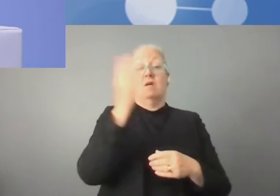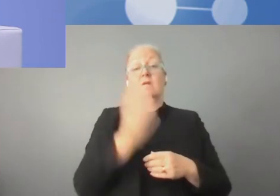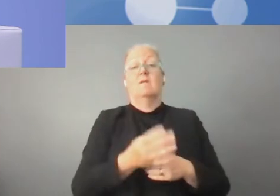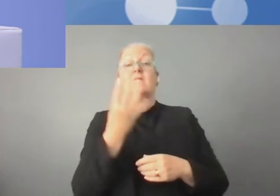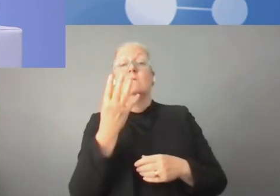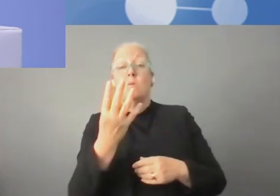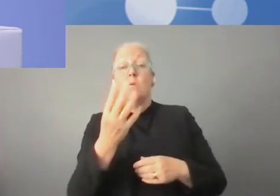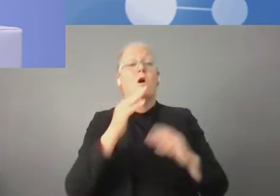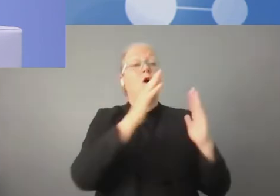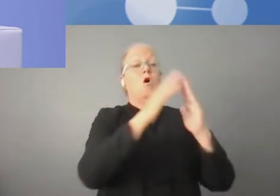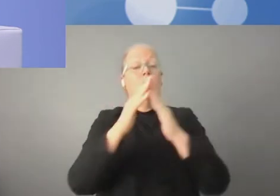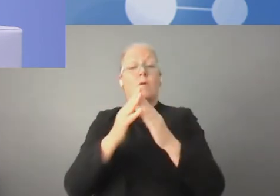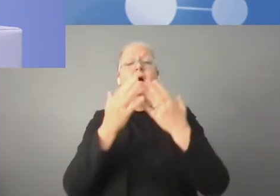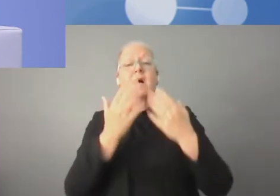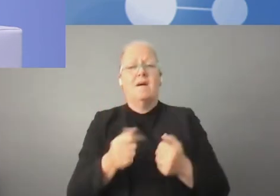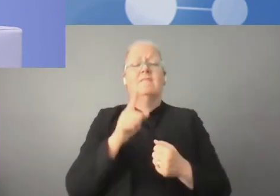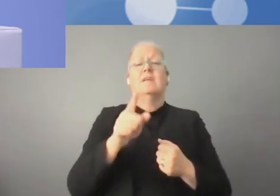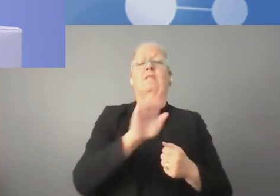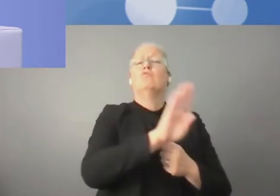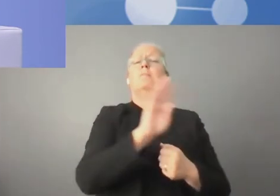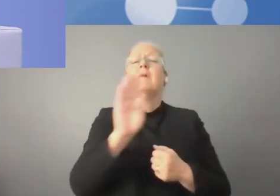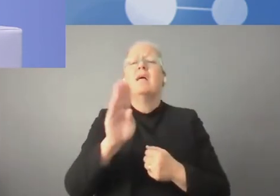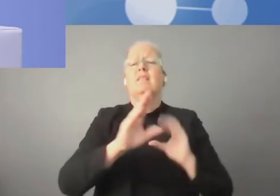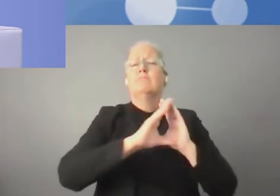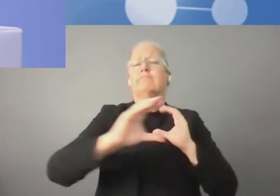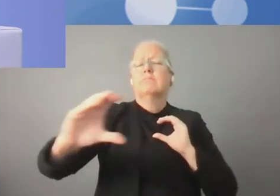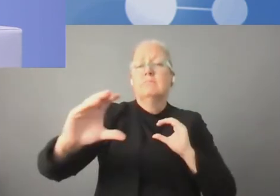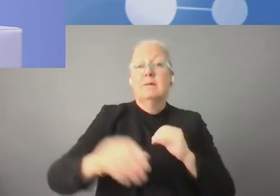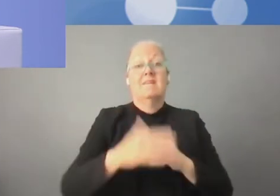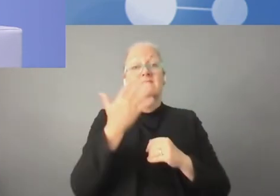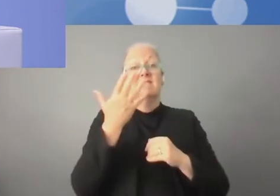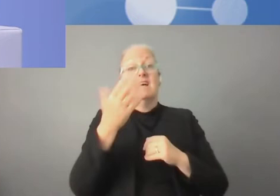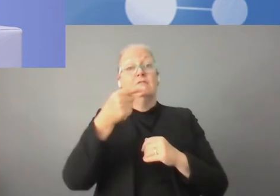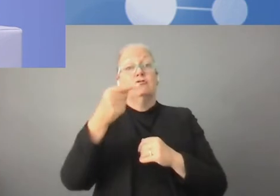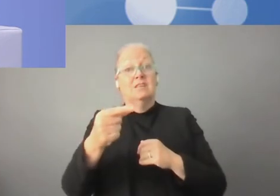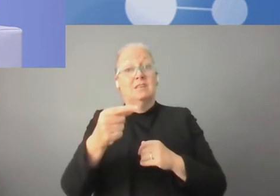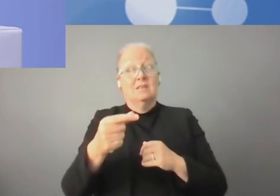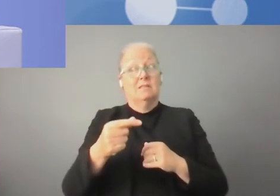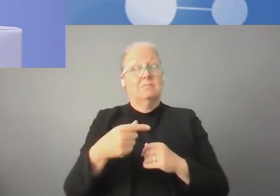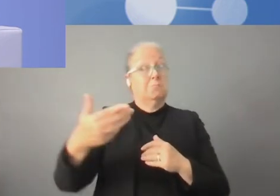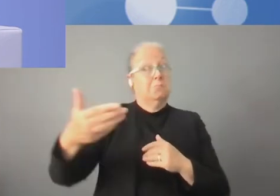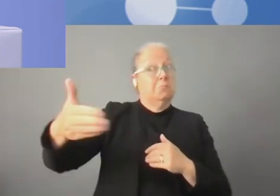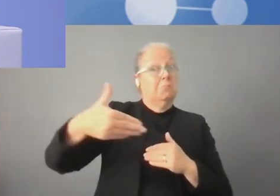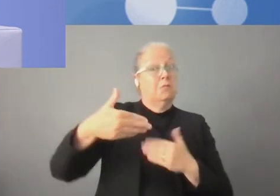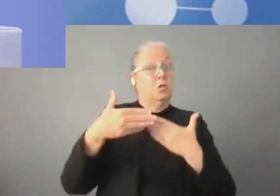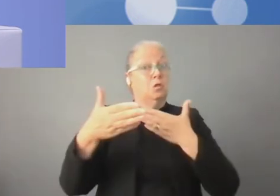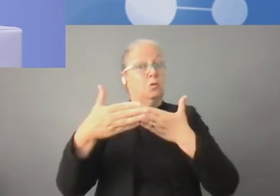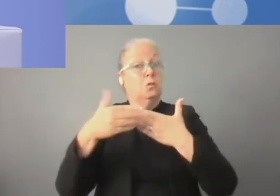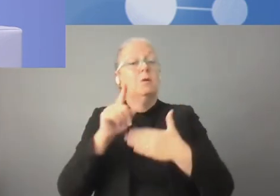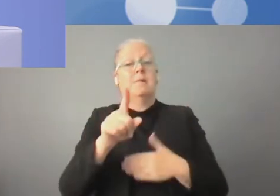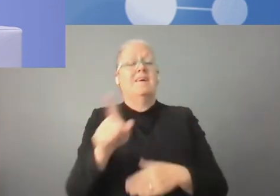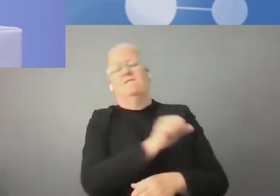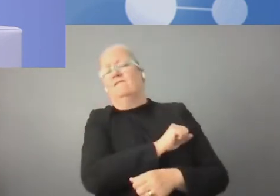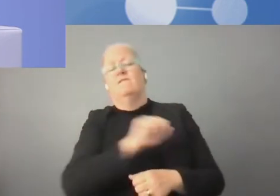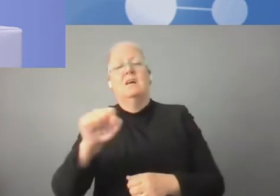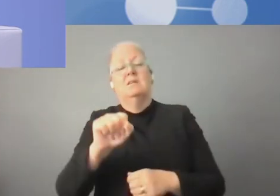说我们有很好的互联网的这个普及，5G 技术在我们这已经进行推广，